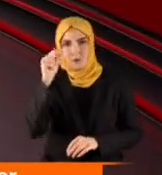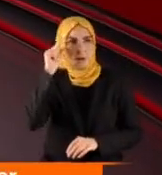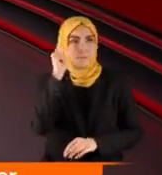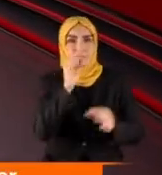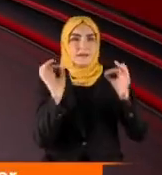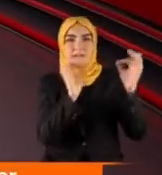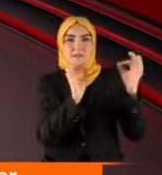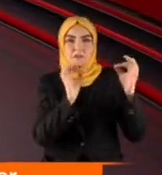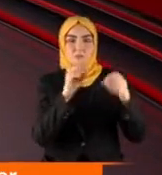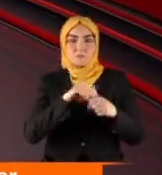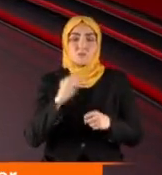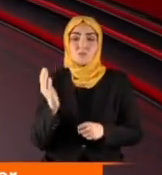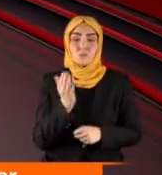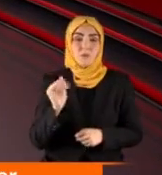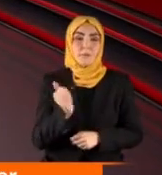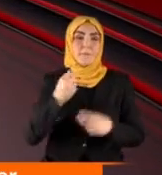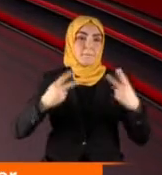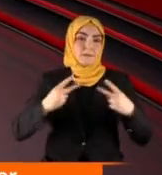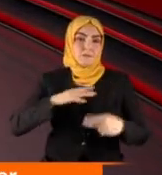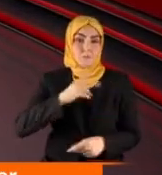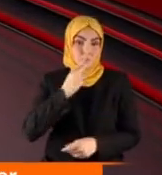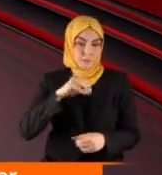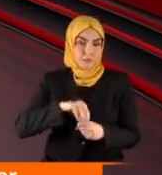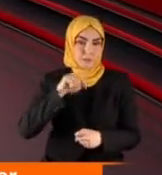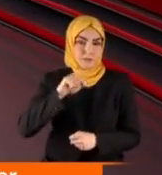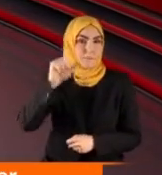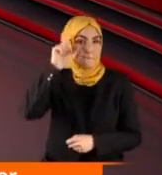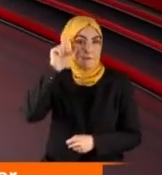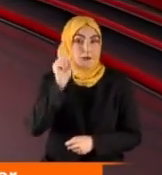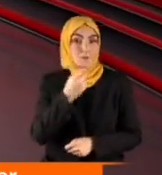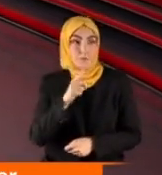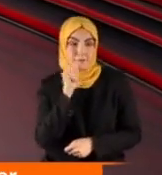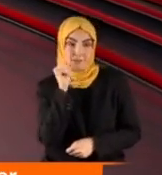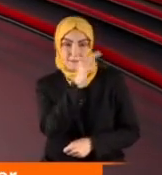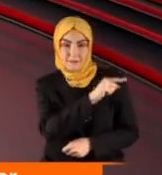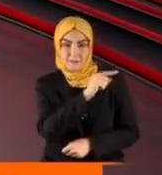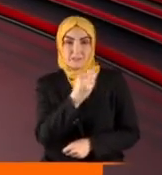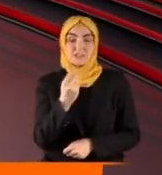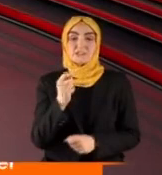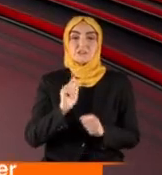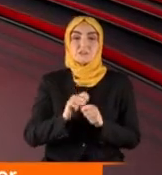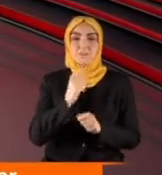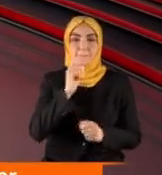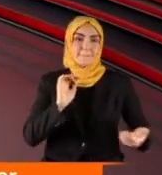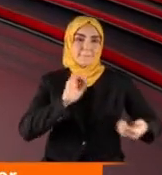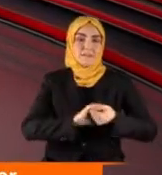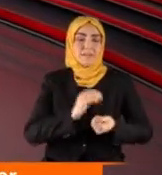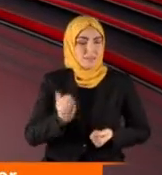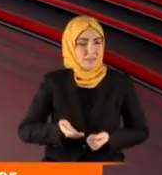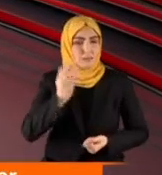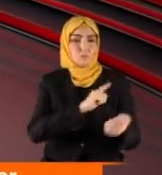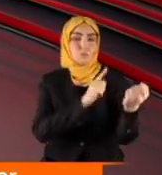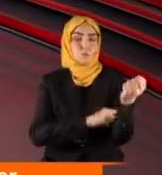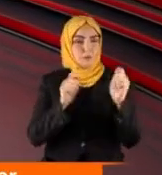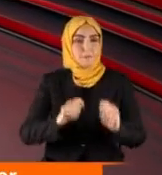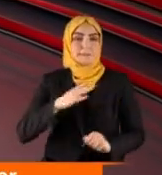önemli mesajlarla doluydu o konuşma. Biden yönetimine işbirliğimizi daha da güçlendirmek istiyoruz diye seslenen Cumhurbaşkanı